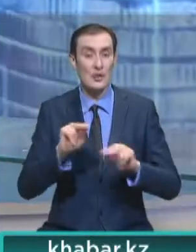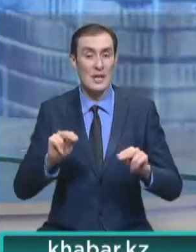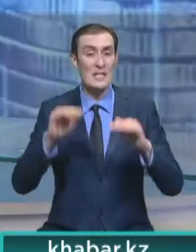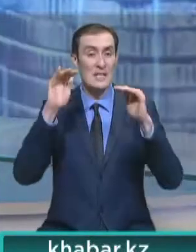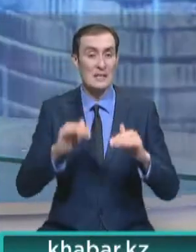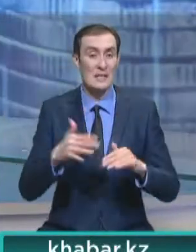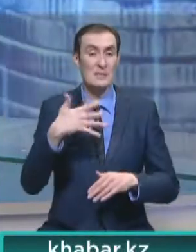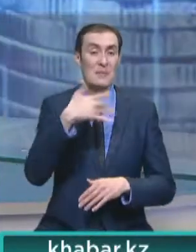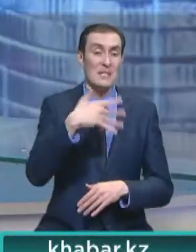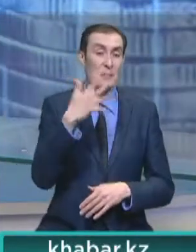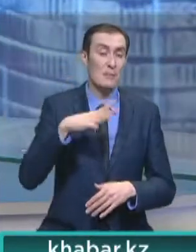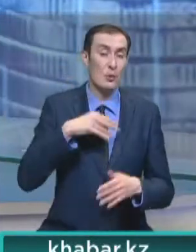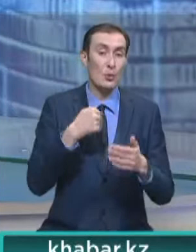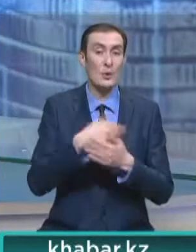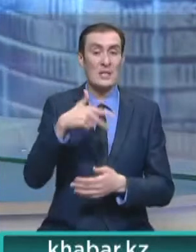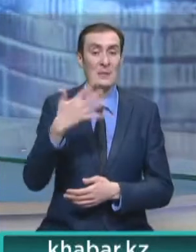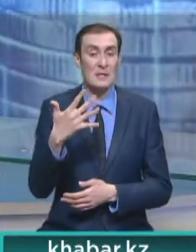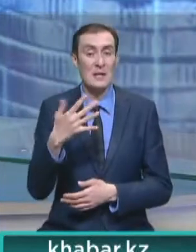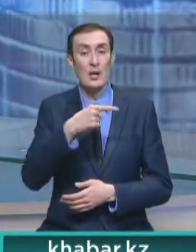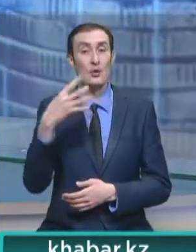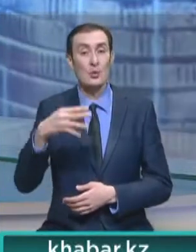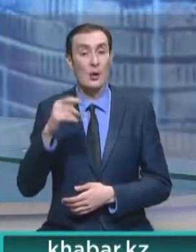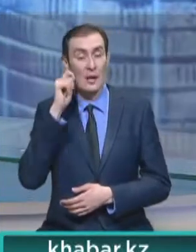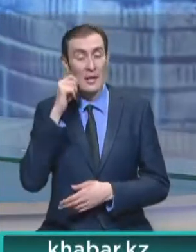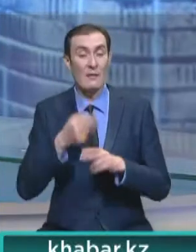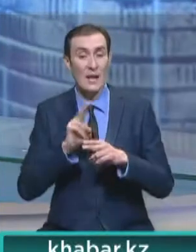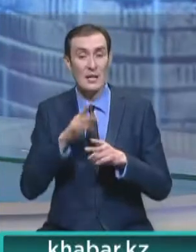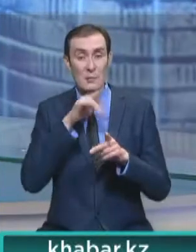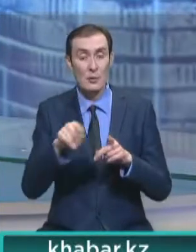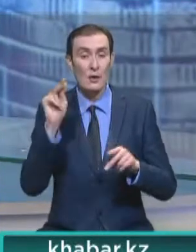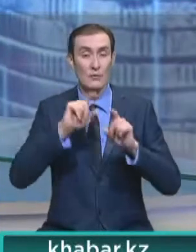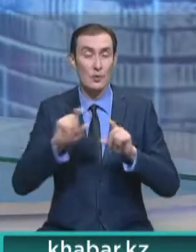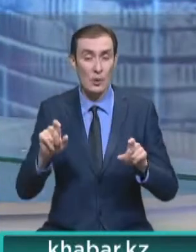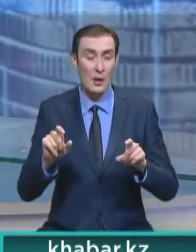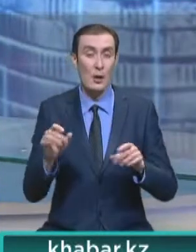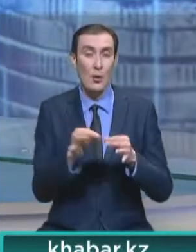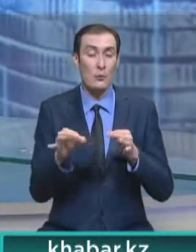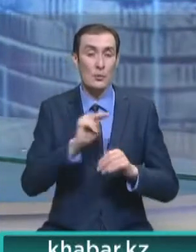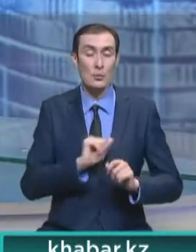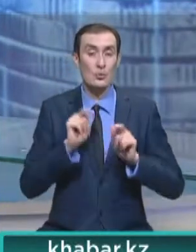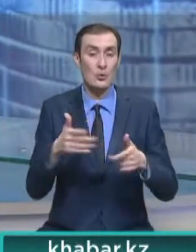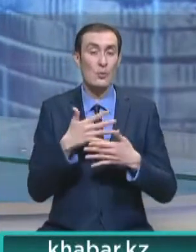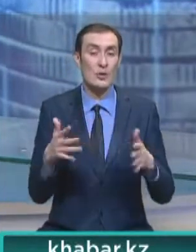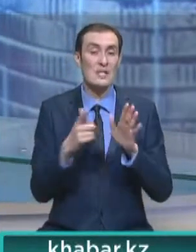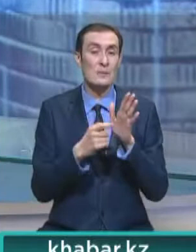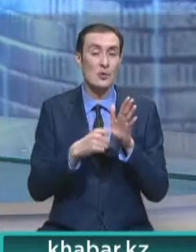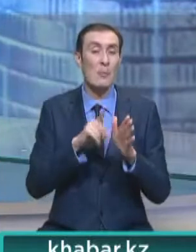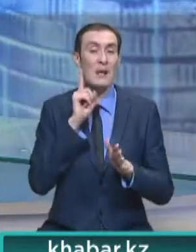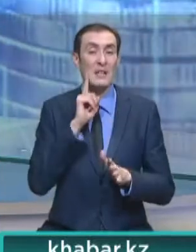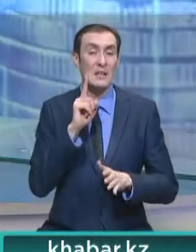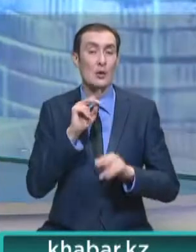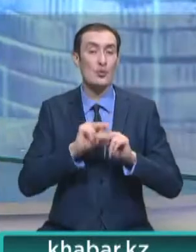снизился с 55 до 35 40 лет в этот же период в школы региона трудоустроили свыше 700 молодых